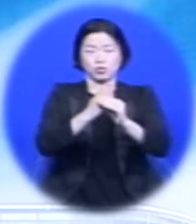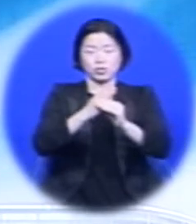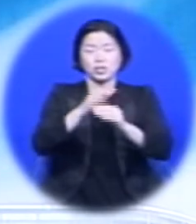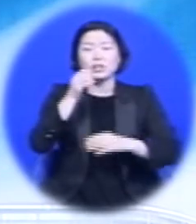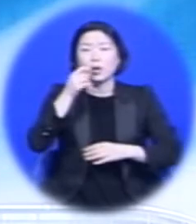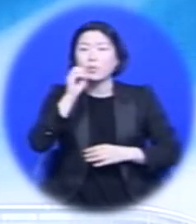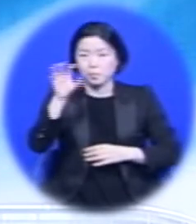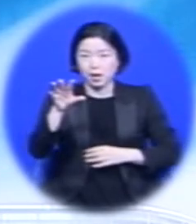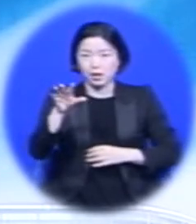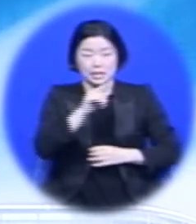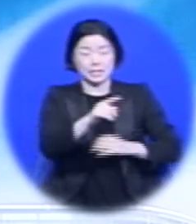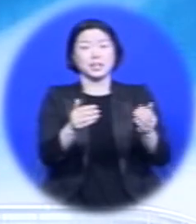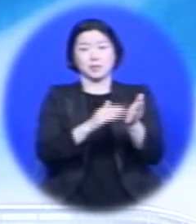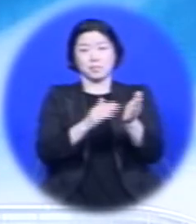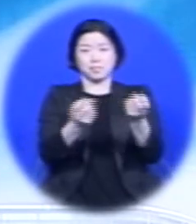그게 비결이라는 거예요.